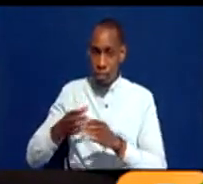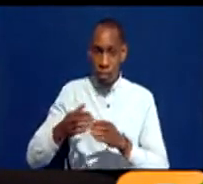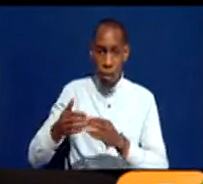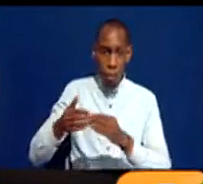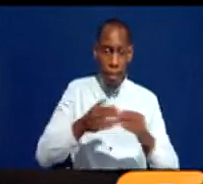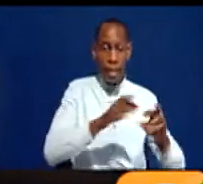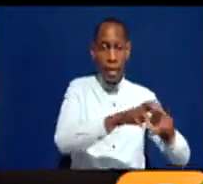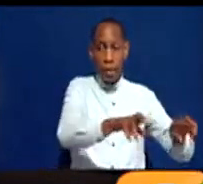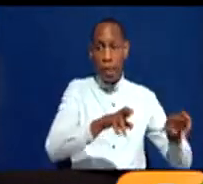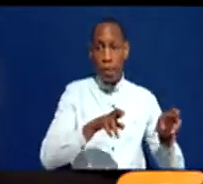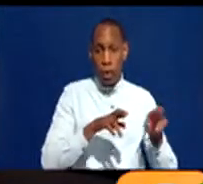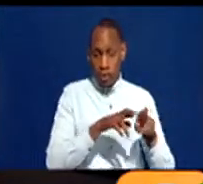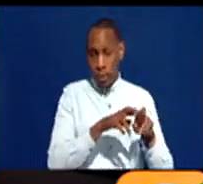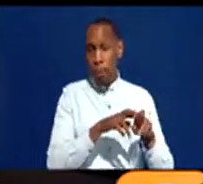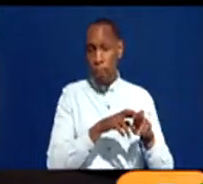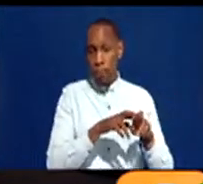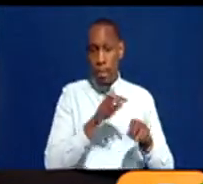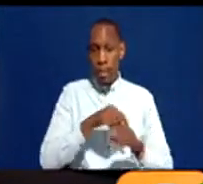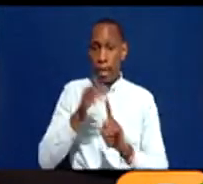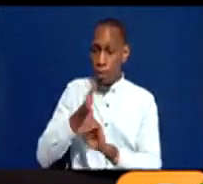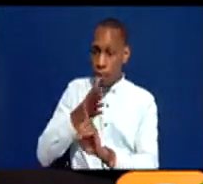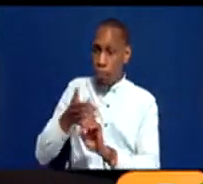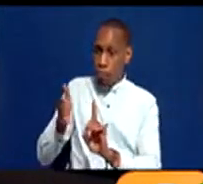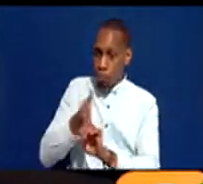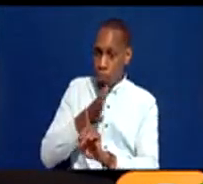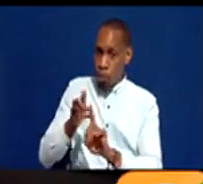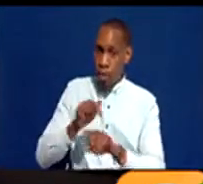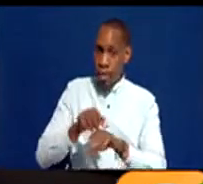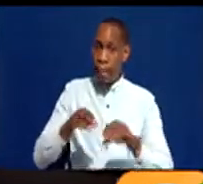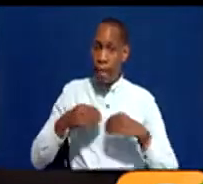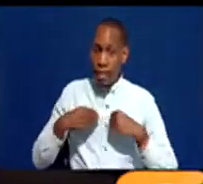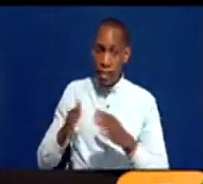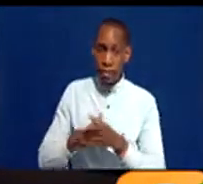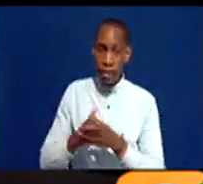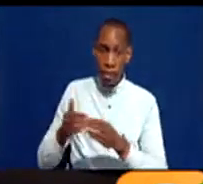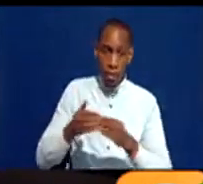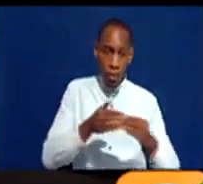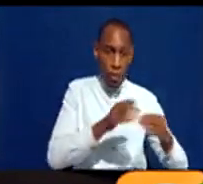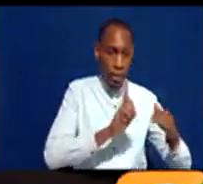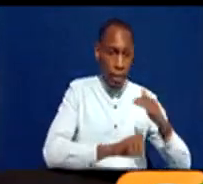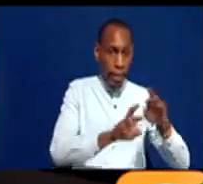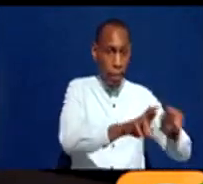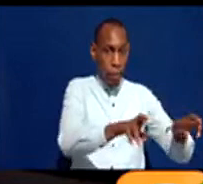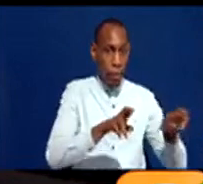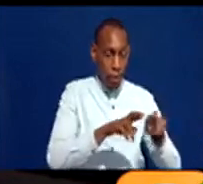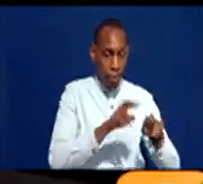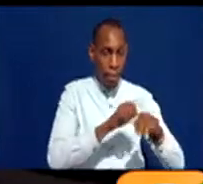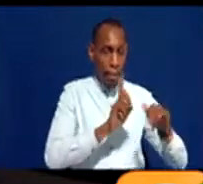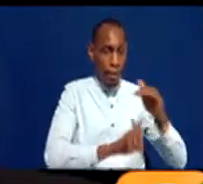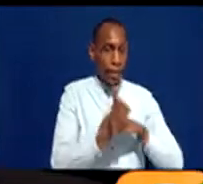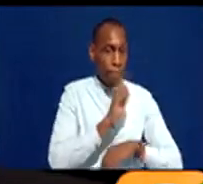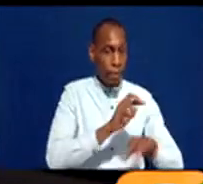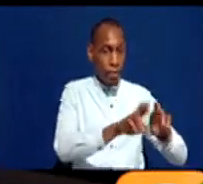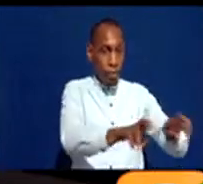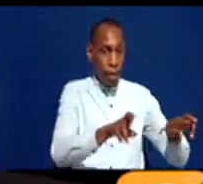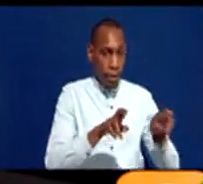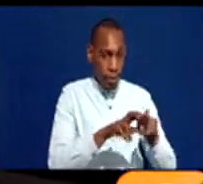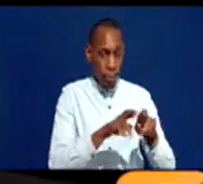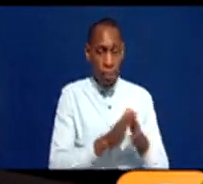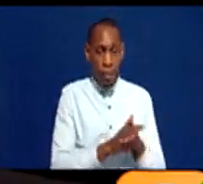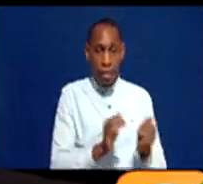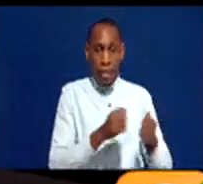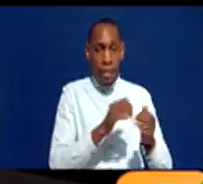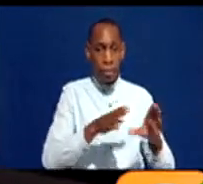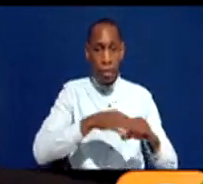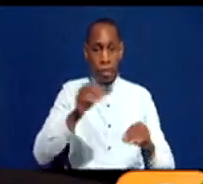room kukimuingiza box. Akiingia box, unaenda kwa room, kiingia na yeye kwa room, uwezi